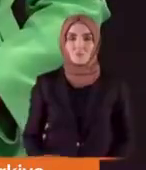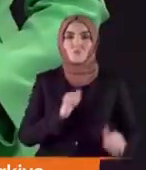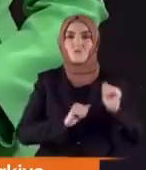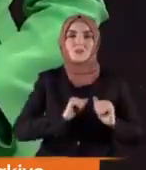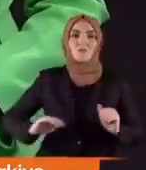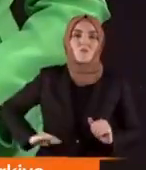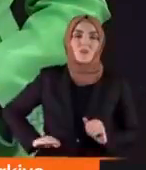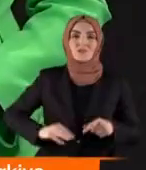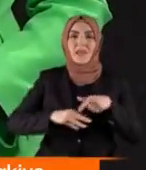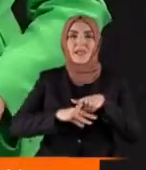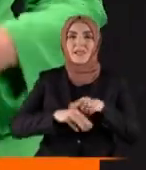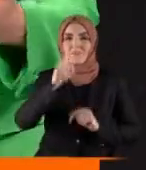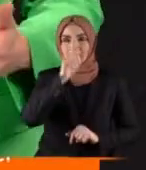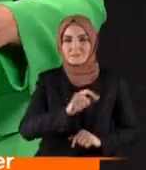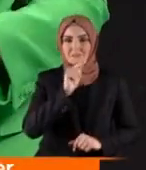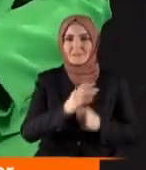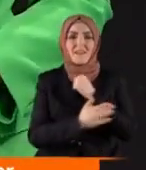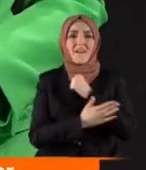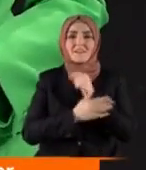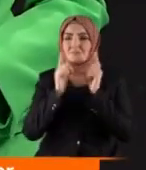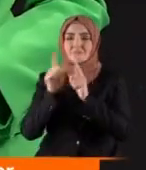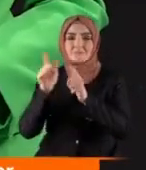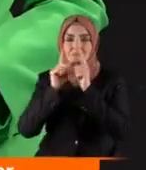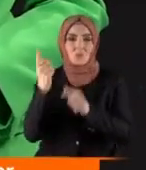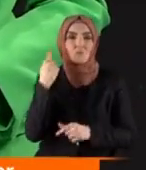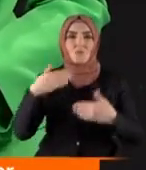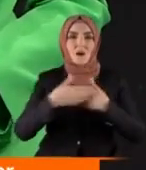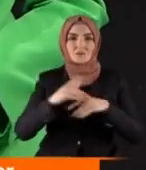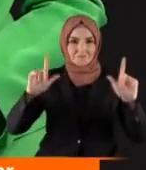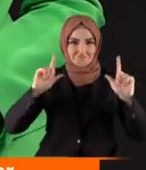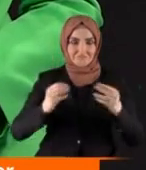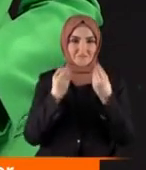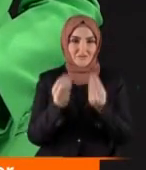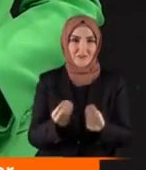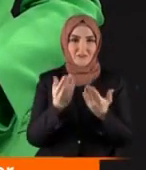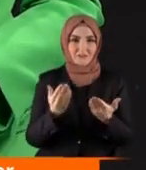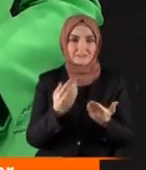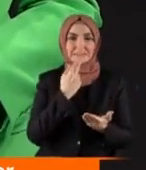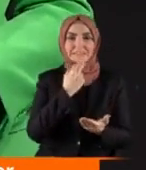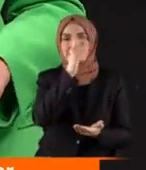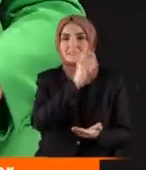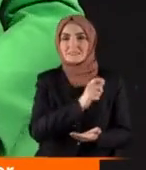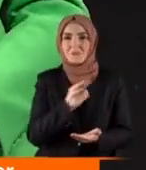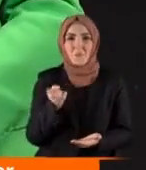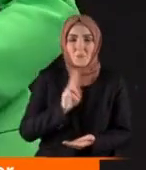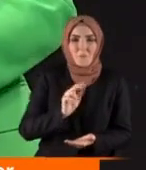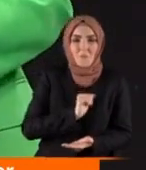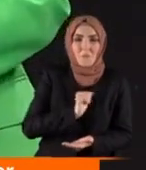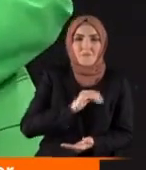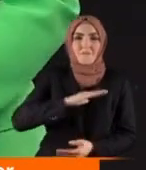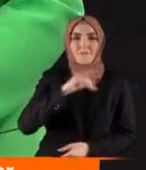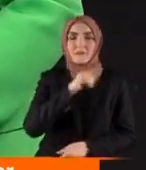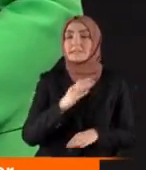o sesi ile Elvan'ın yardımcılığını dün akşam ekranlarınızda taşınmış tık örnekten korkuyordu genç kız nedeni eski